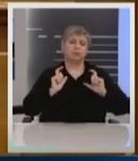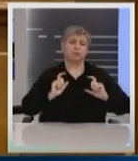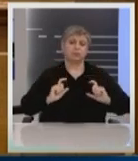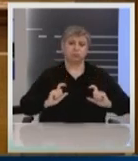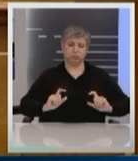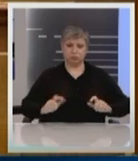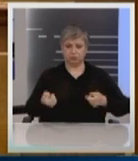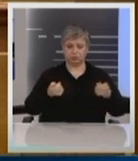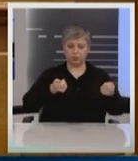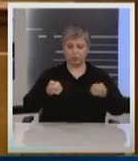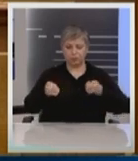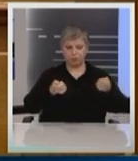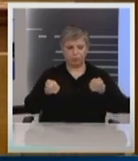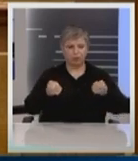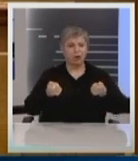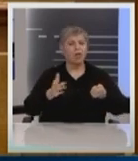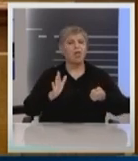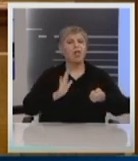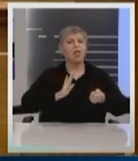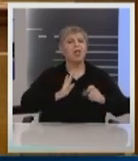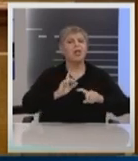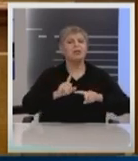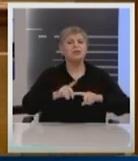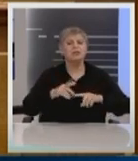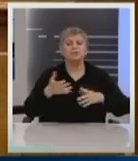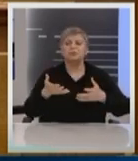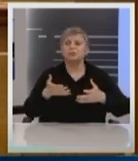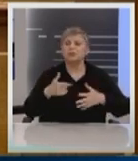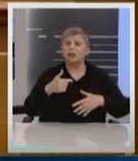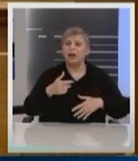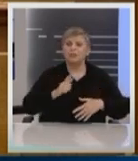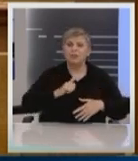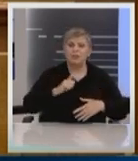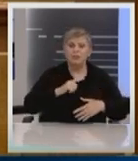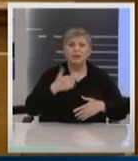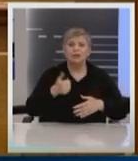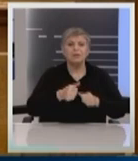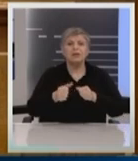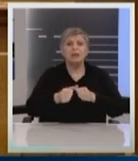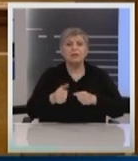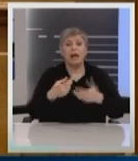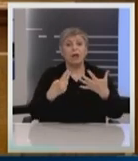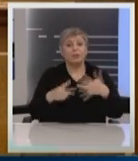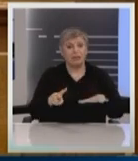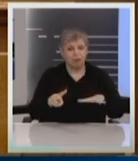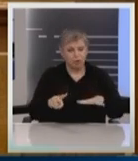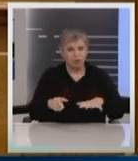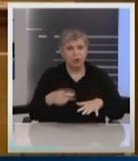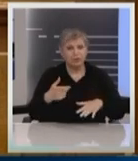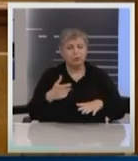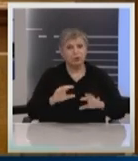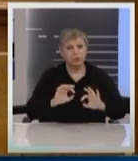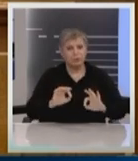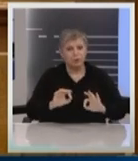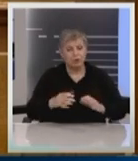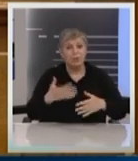Και ο εργάτης που είχε όνειρο παλιά να παίρνει 700 ευρώ, τώρα έχει όνειρο να παίρνει 500 και σε λίγο θα έχει όνειρο να